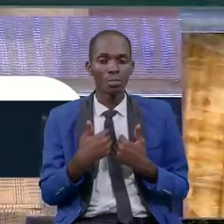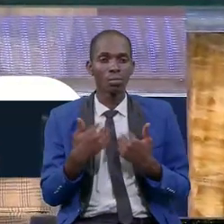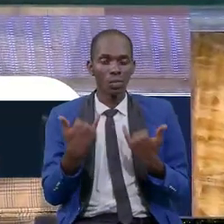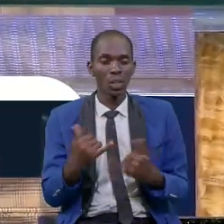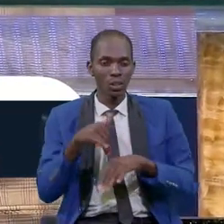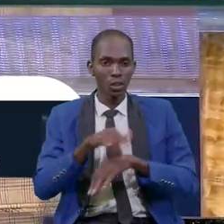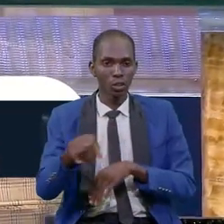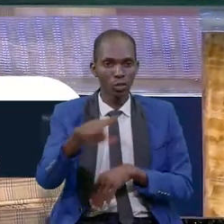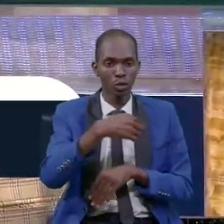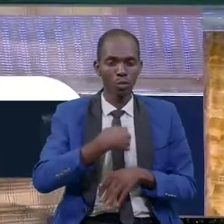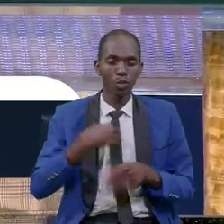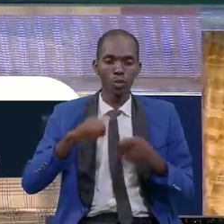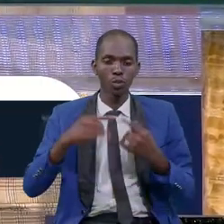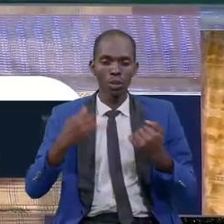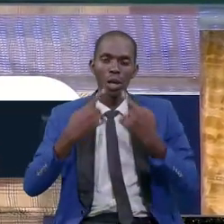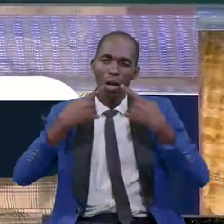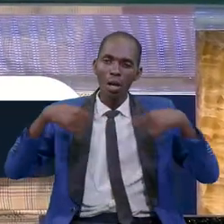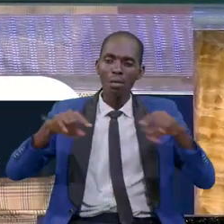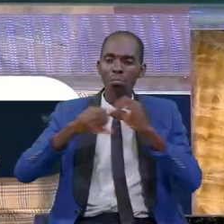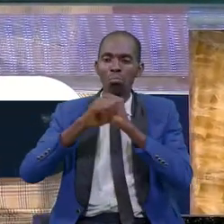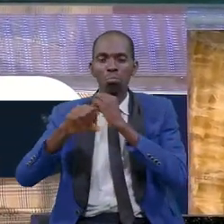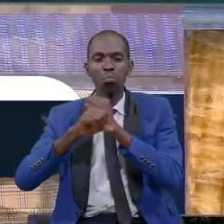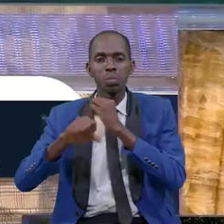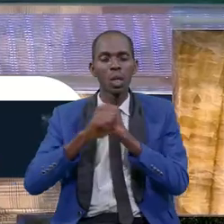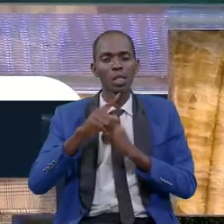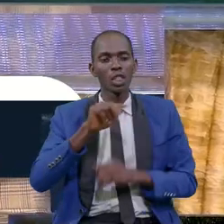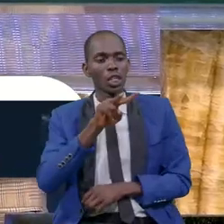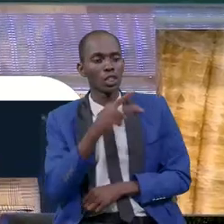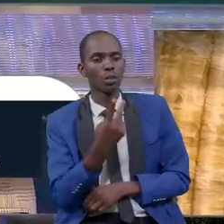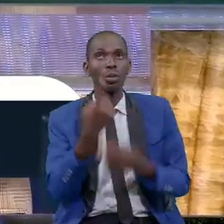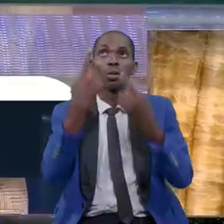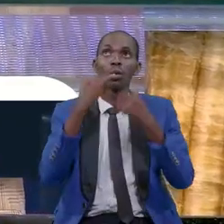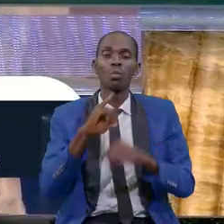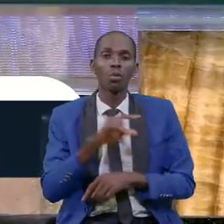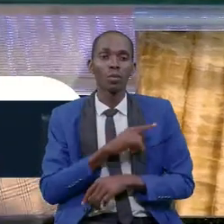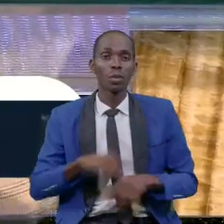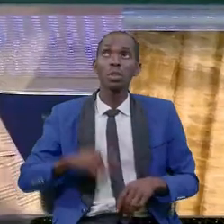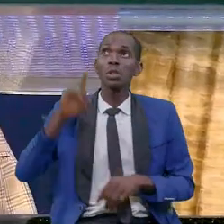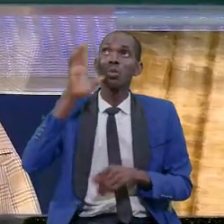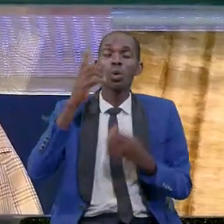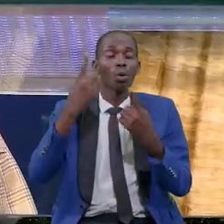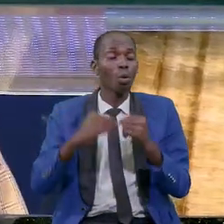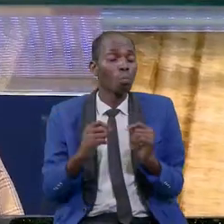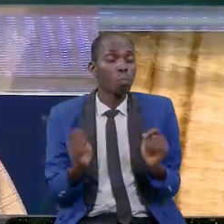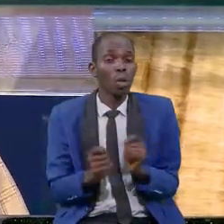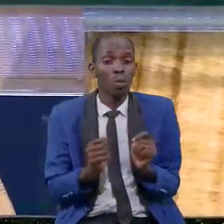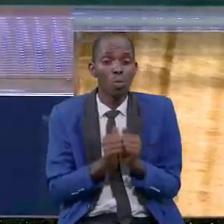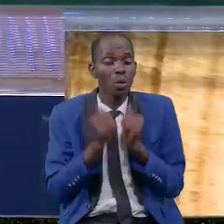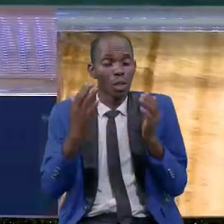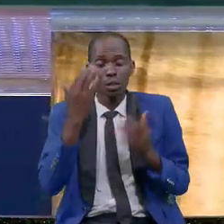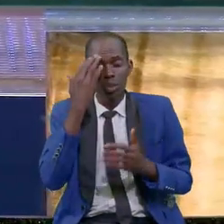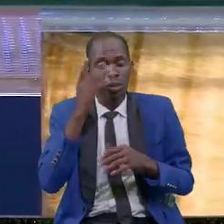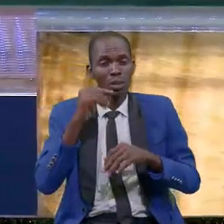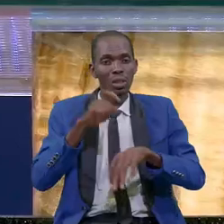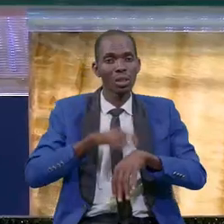Alors, il nous revient de proclamer le second avènement du Seigneur, il viendra soudainement, c'est ce qui est dit